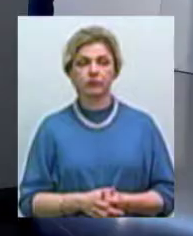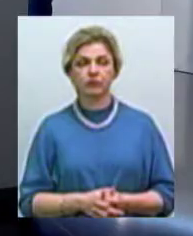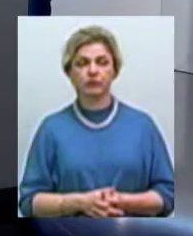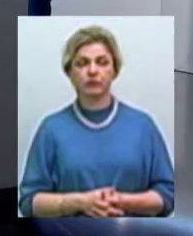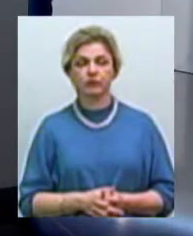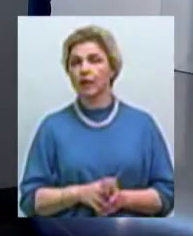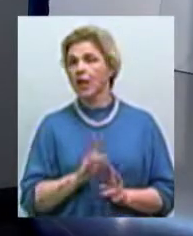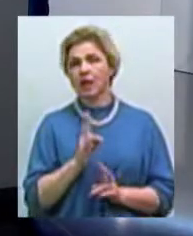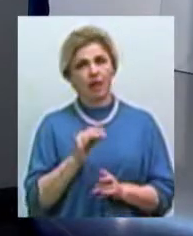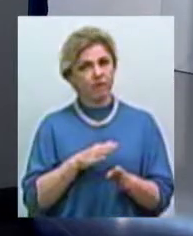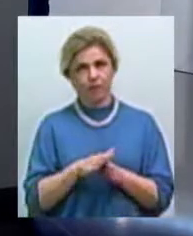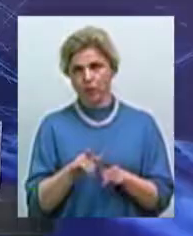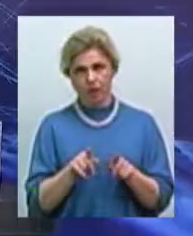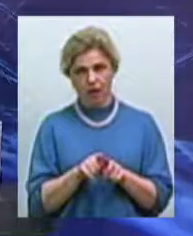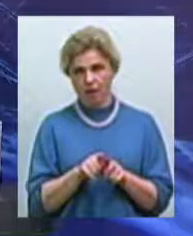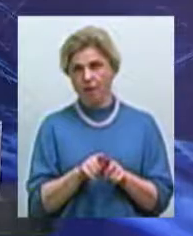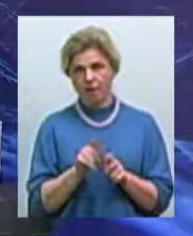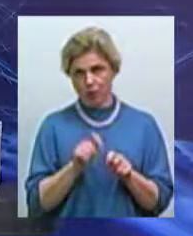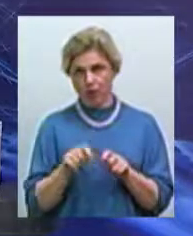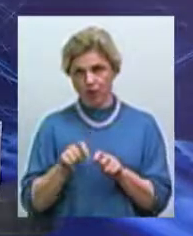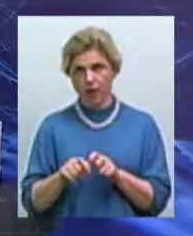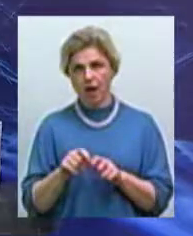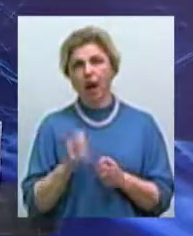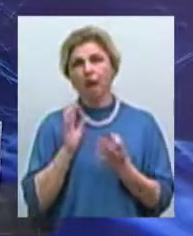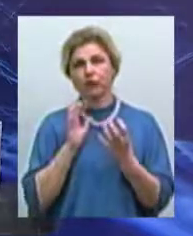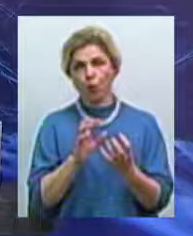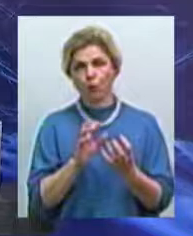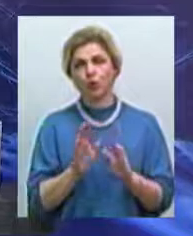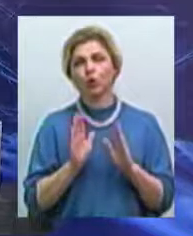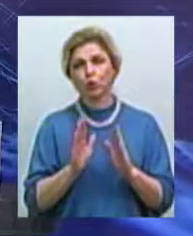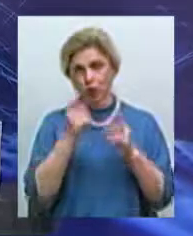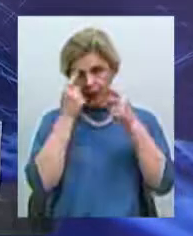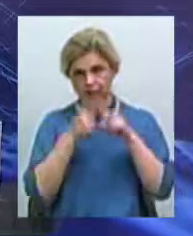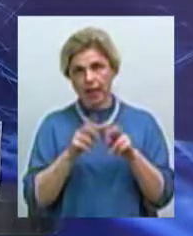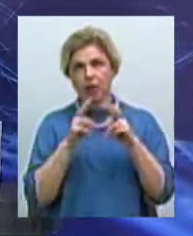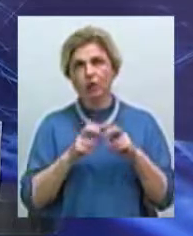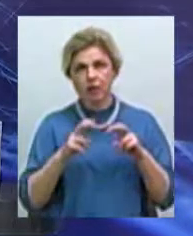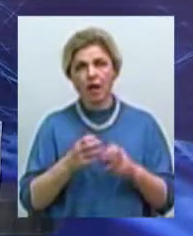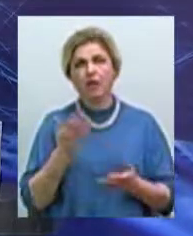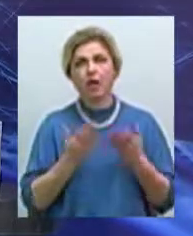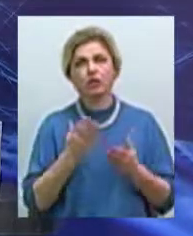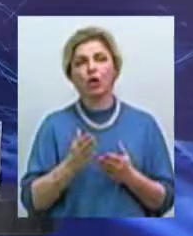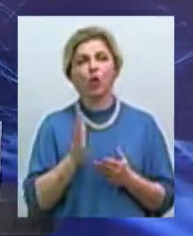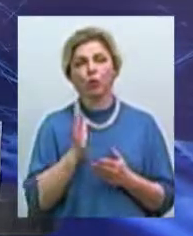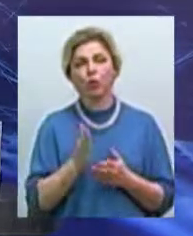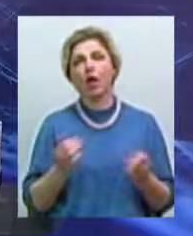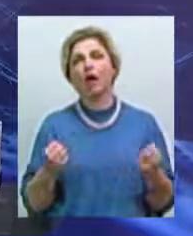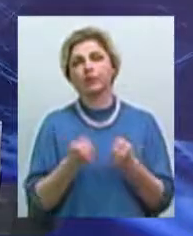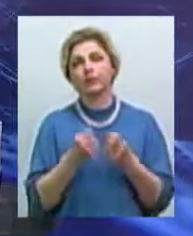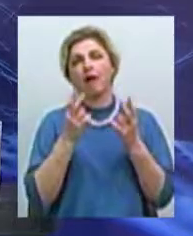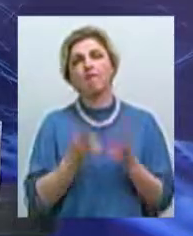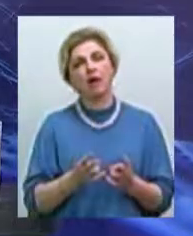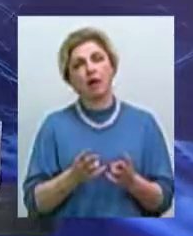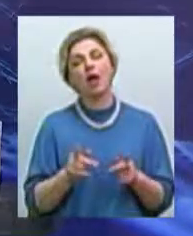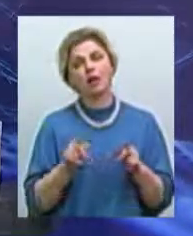ми не здійснюємо такі перевірки, як по автобусам. Ми тільки проводимо технічні розслідування, якщо в них були дорожньо-транспортні пригоди